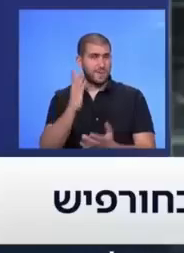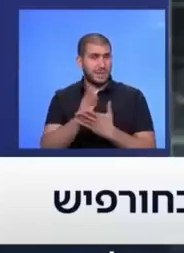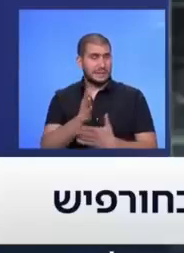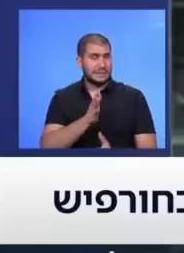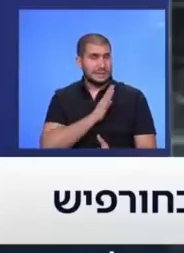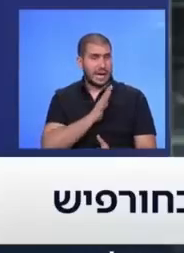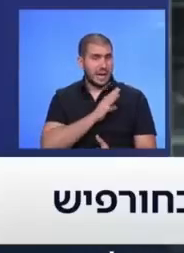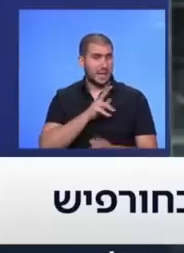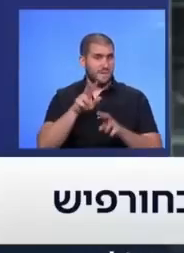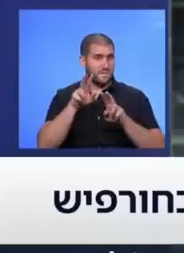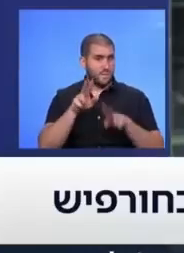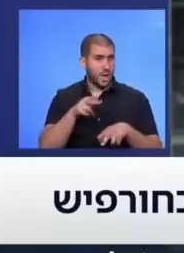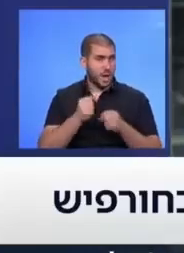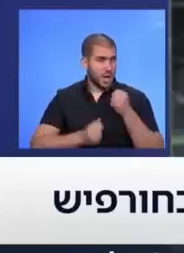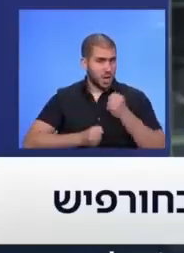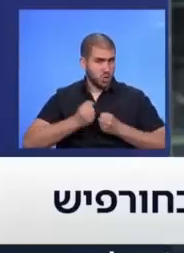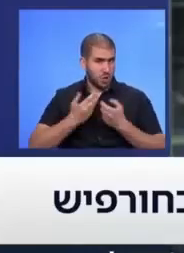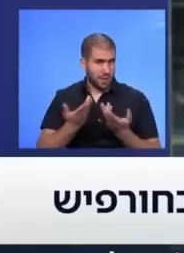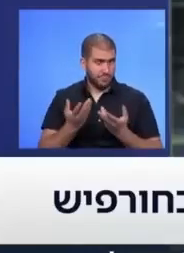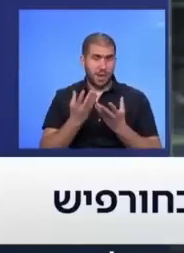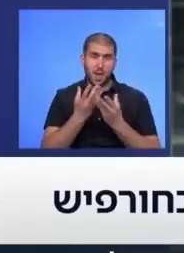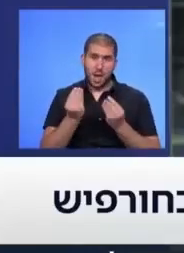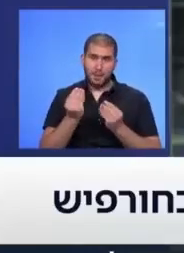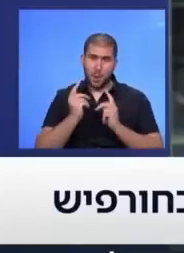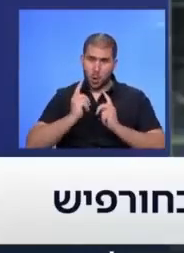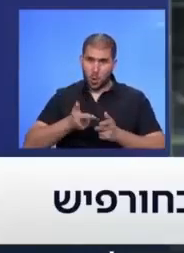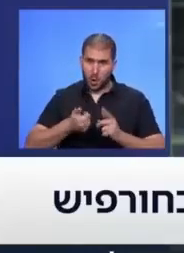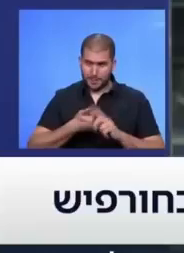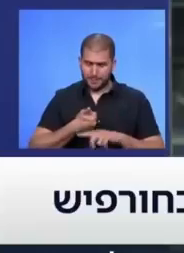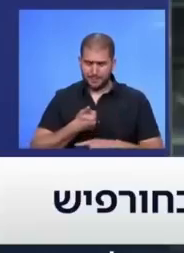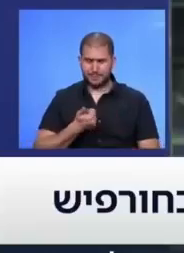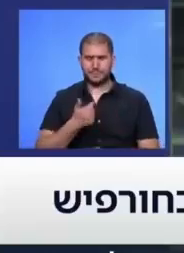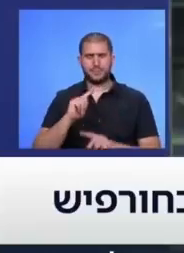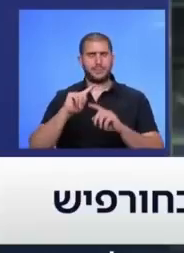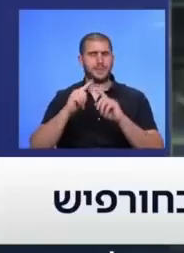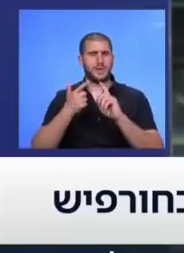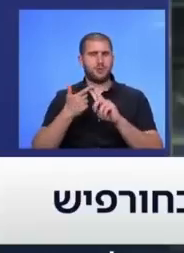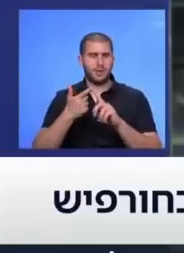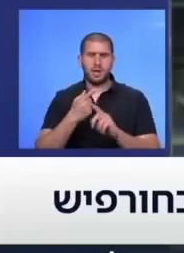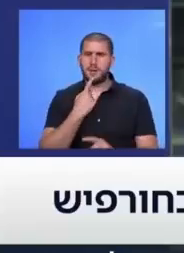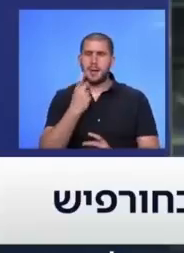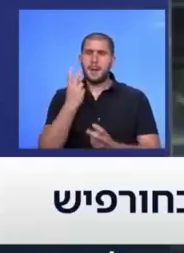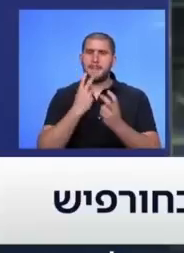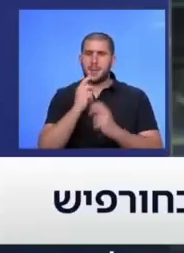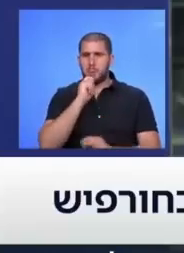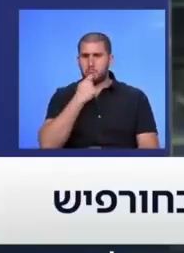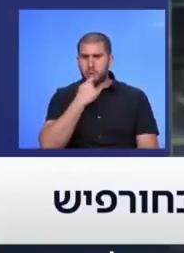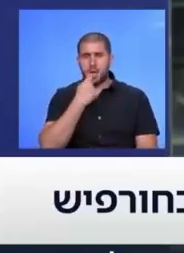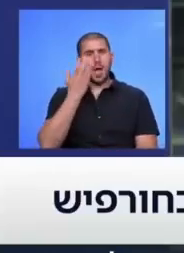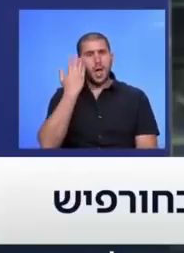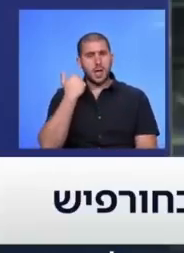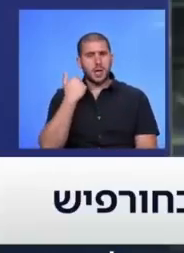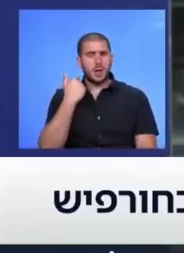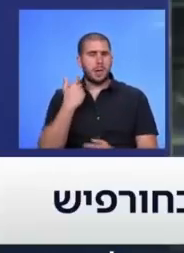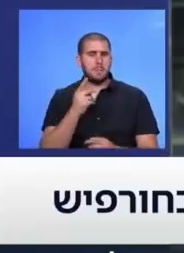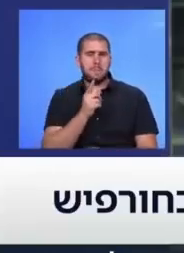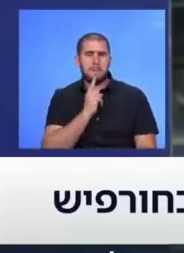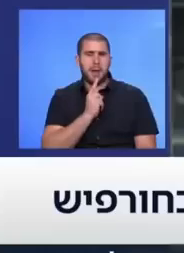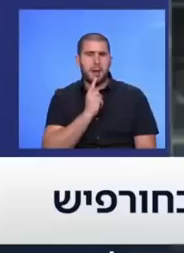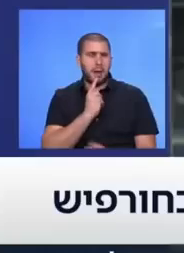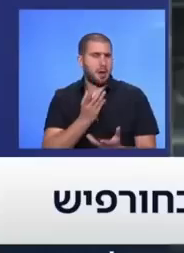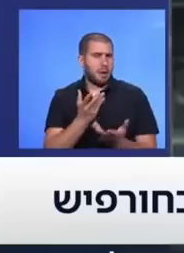בסכנת נפשות קשה, הרבה מאוד לוחמים. דבר שני, הוא אמר, המידע המודיעיני היה קלוש, הוא לא היה